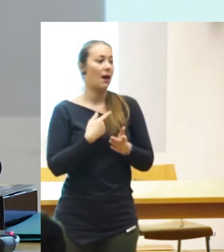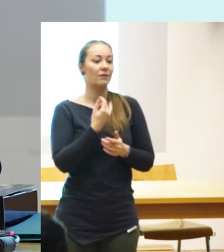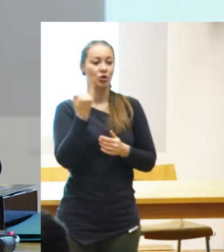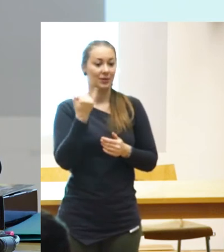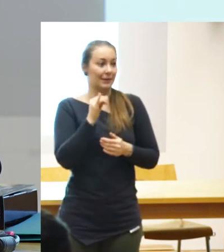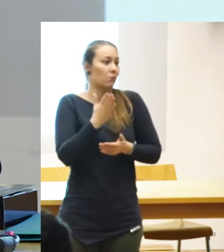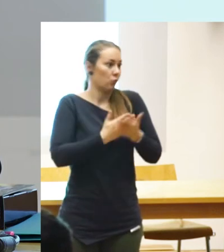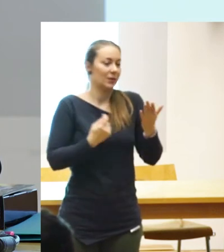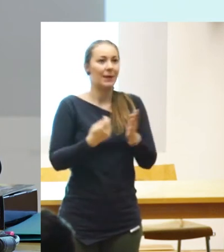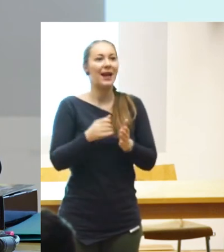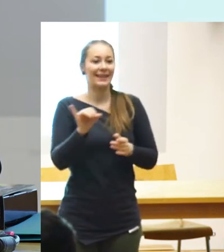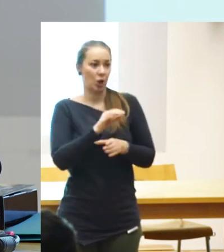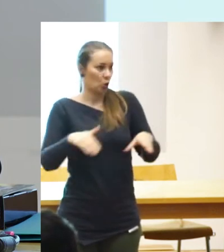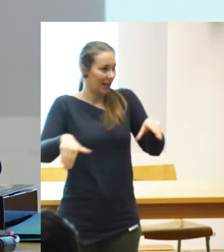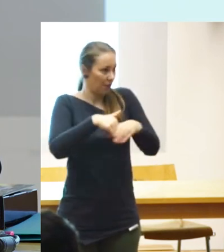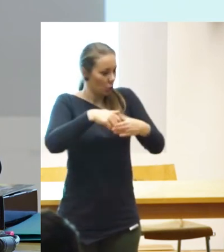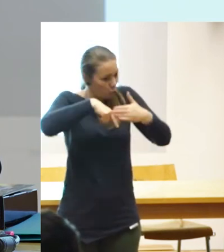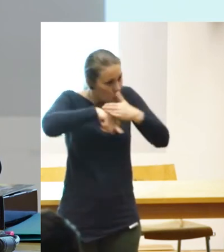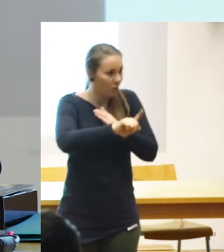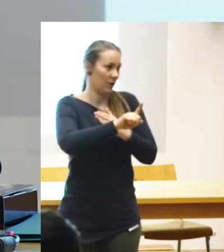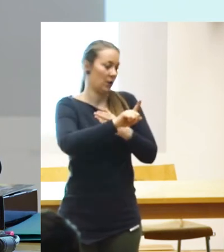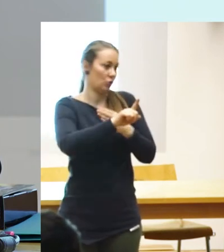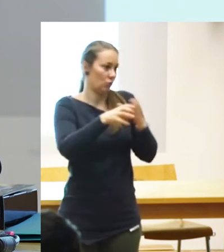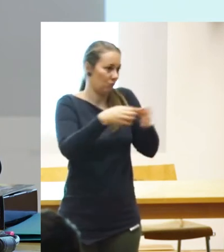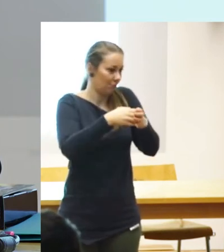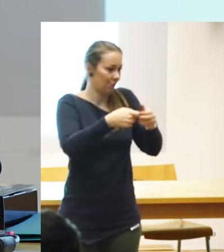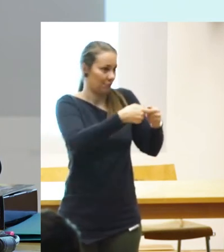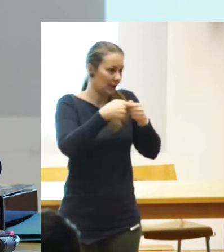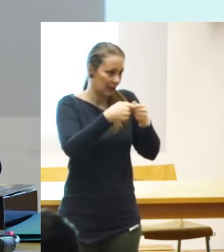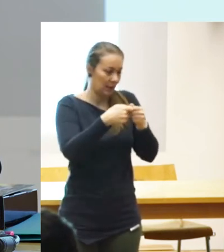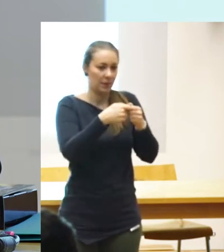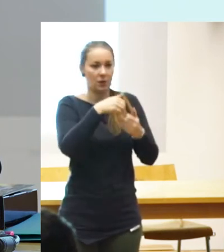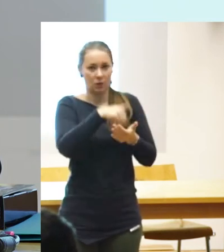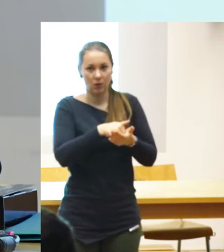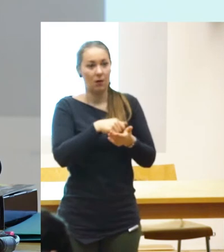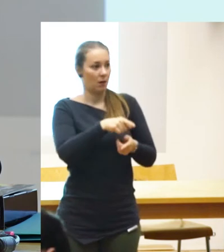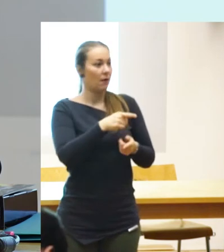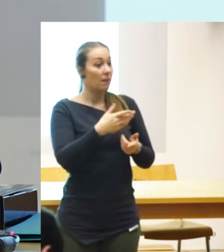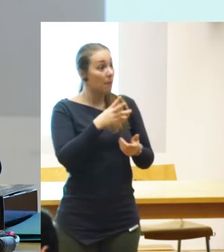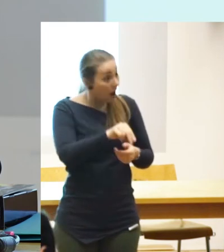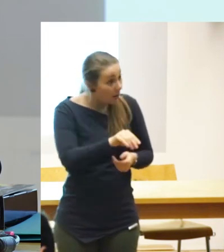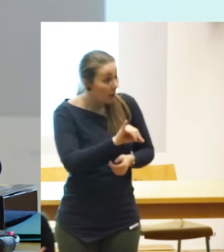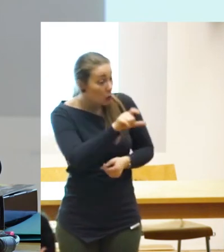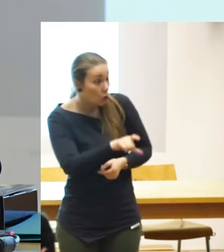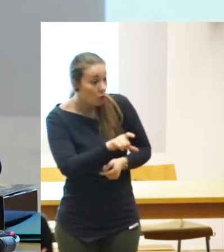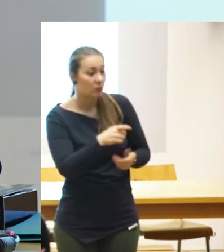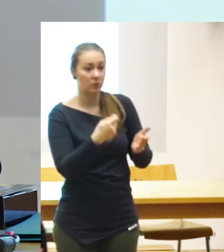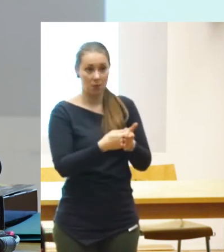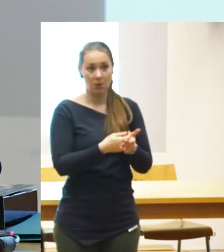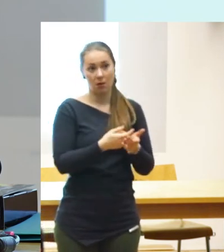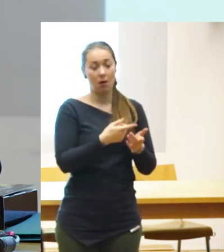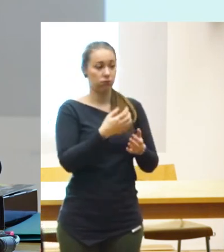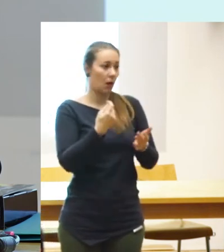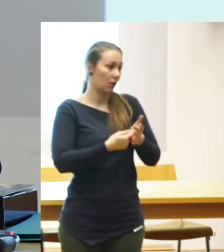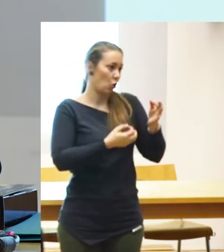tu instituci a někdo je tím okolím, tak to už je prostě plný předpoklad toho, že můžeme o něčem takovém jako instituce